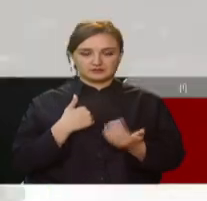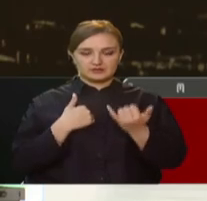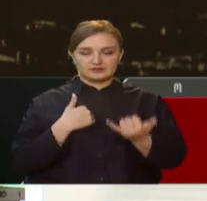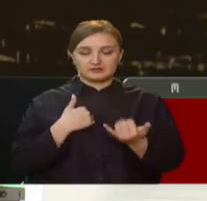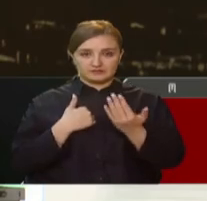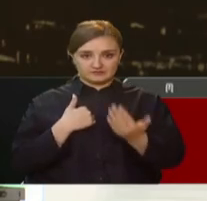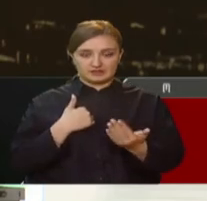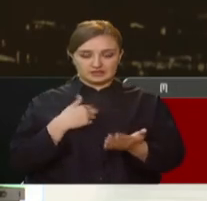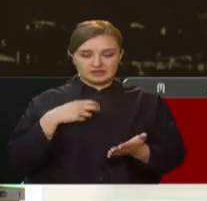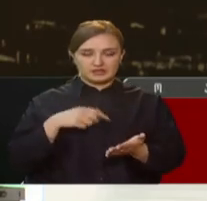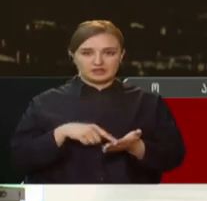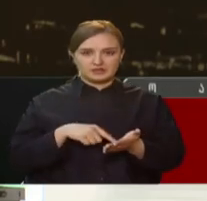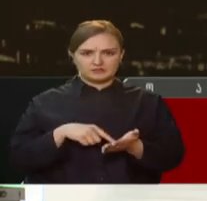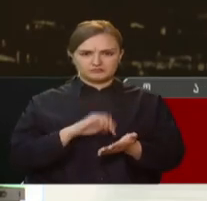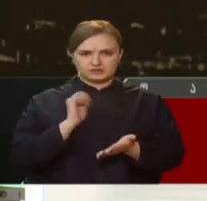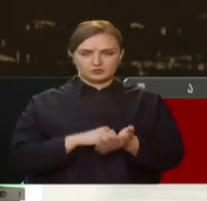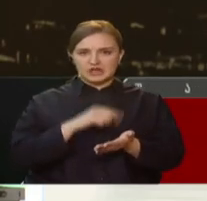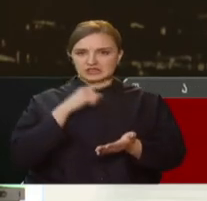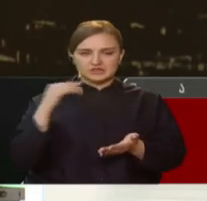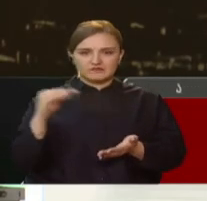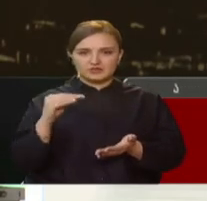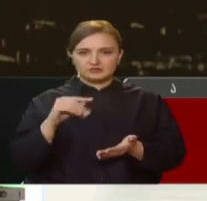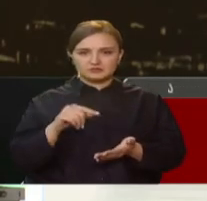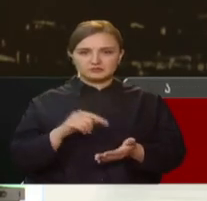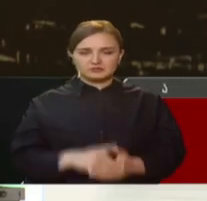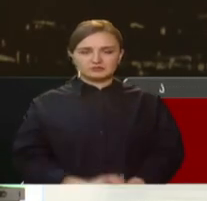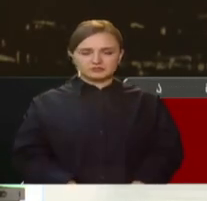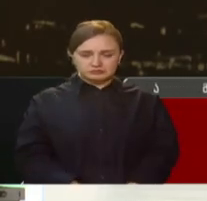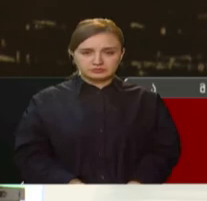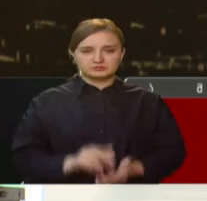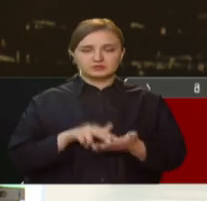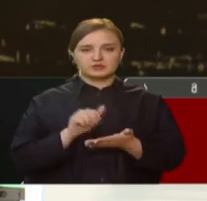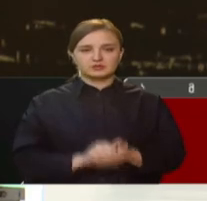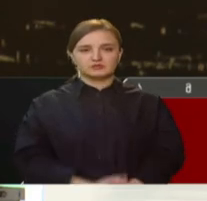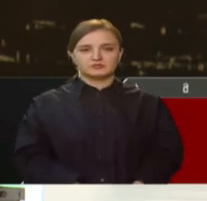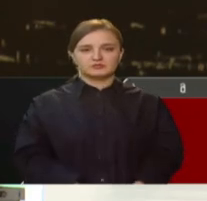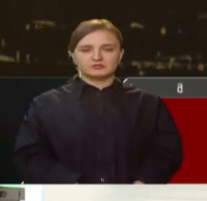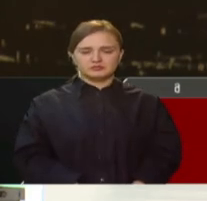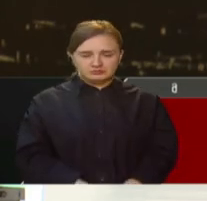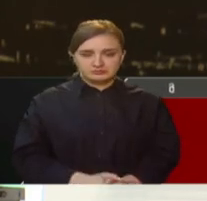Российская Федерация, диплом о профессиональной переподготовке.